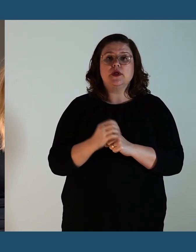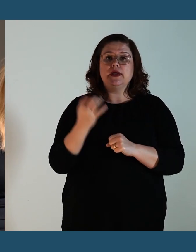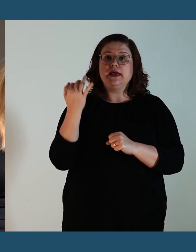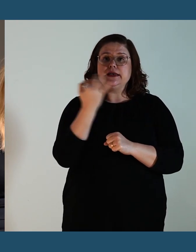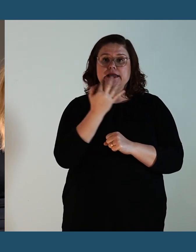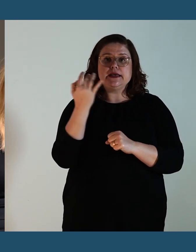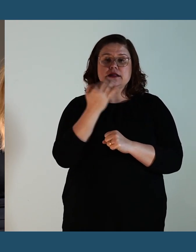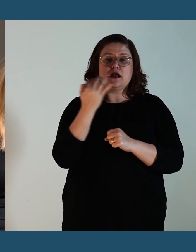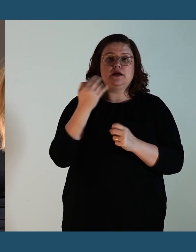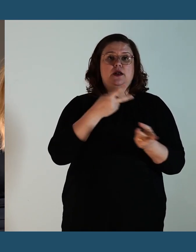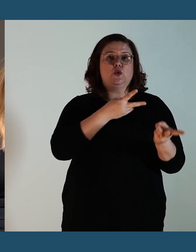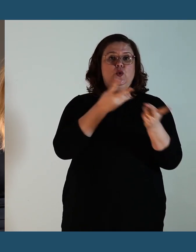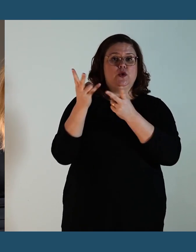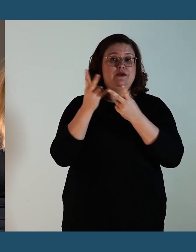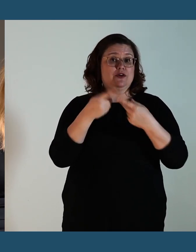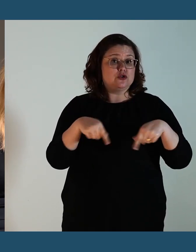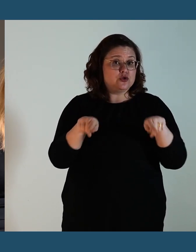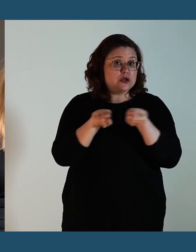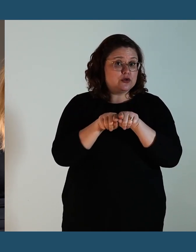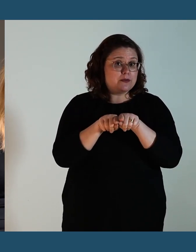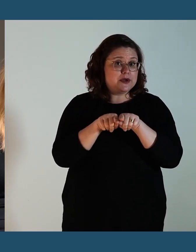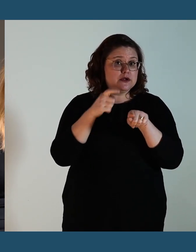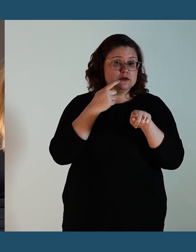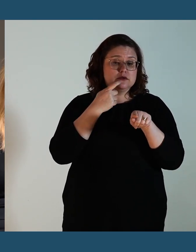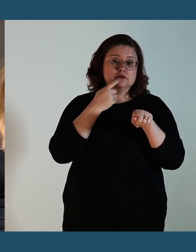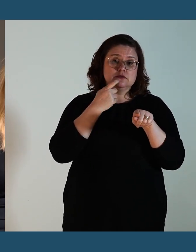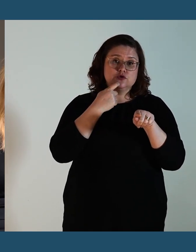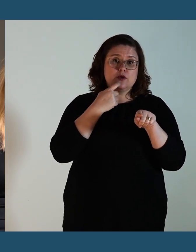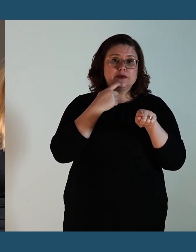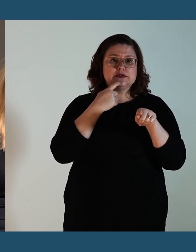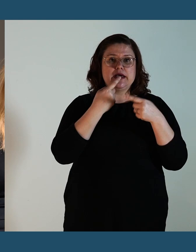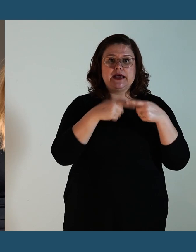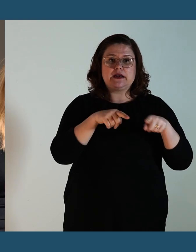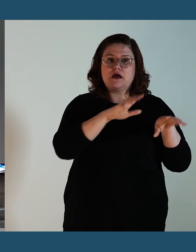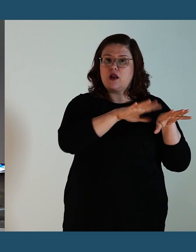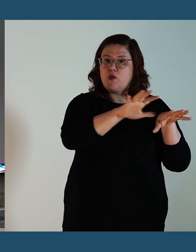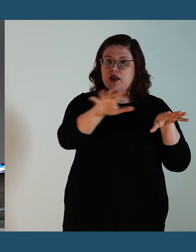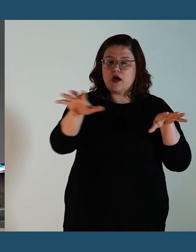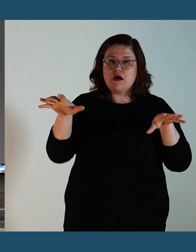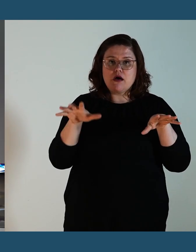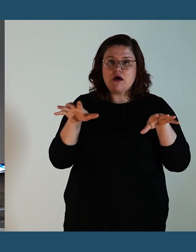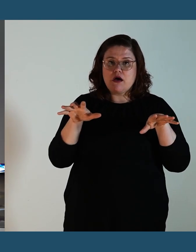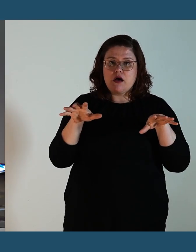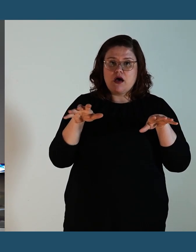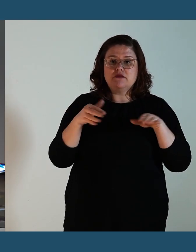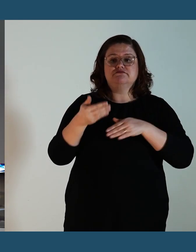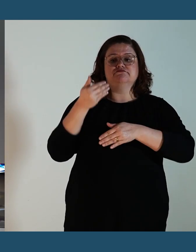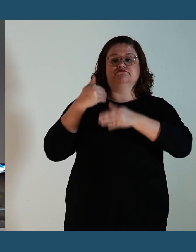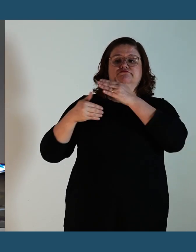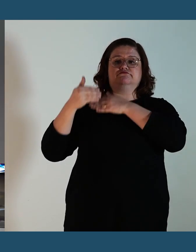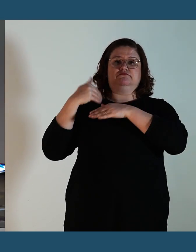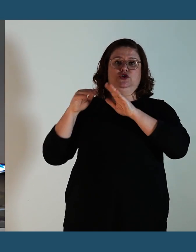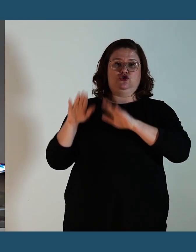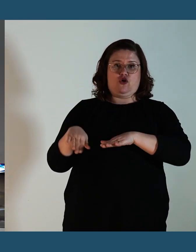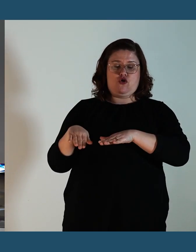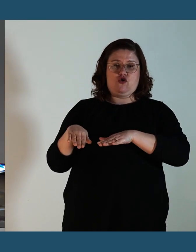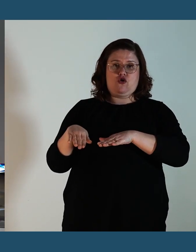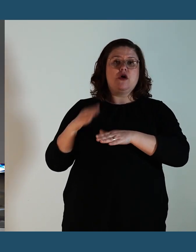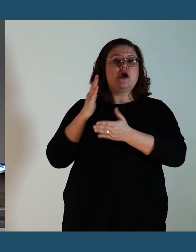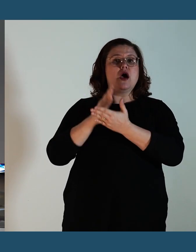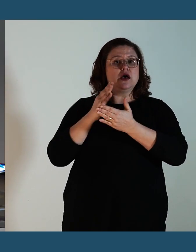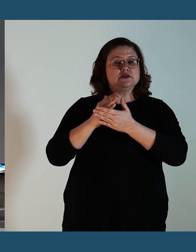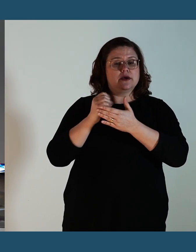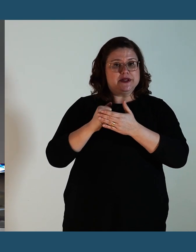Digitaalisen yhdenvertaisuuden toteutuminen yhteiskunnan eri osa-alueilla on ottanut takapakkia. Asian hoitamiseen on